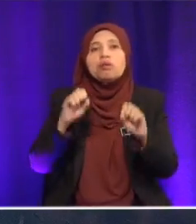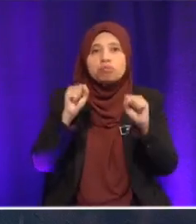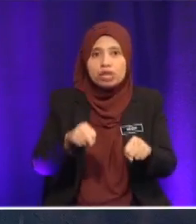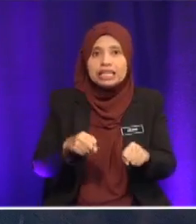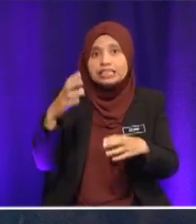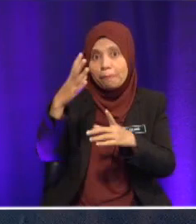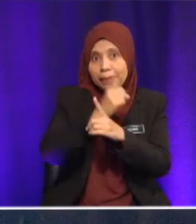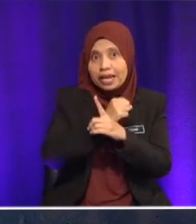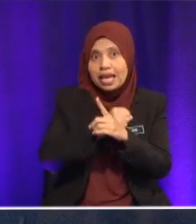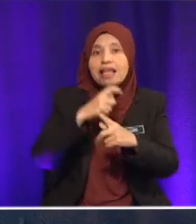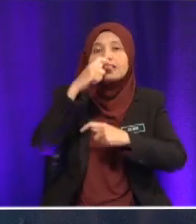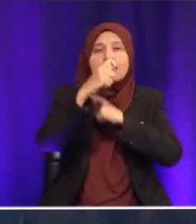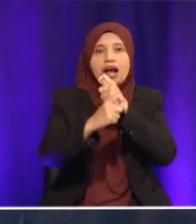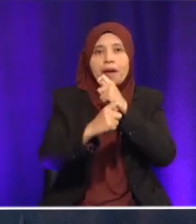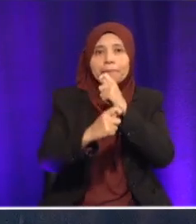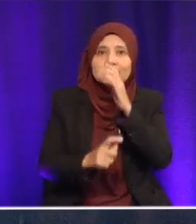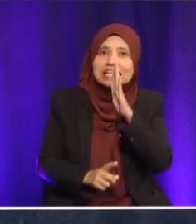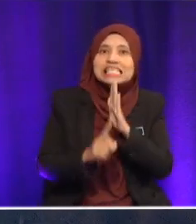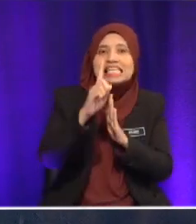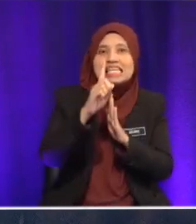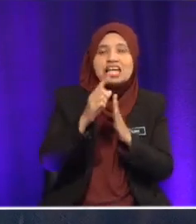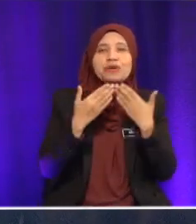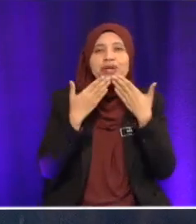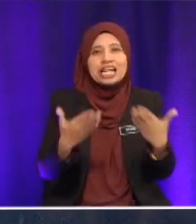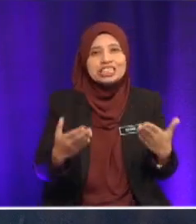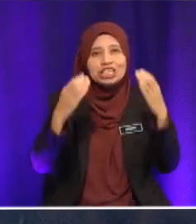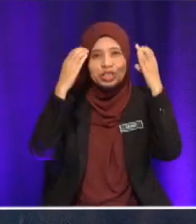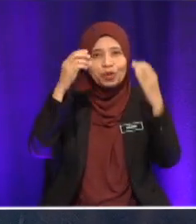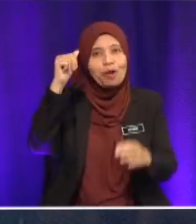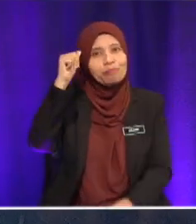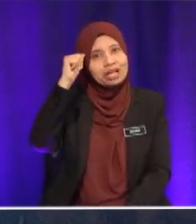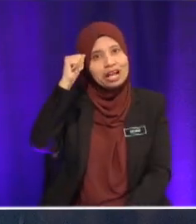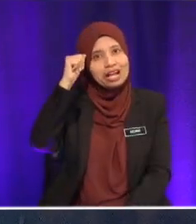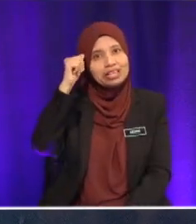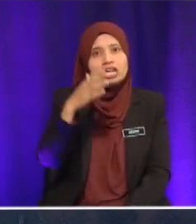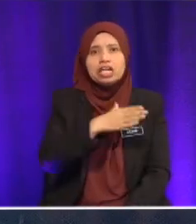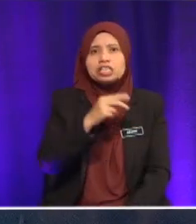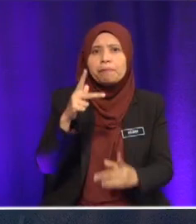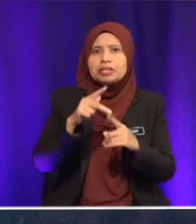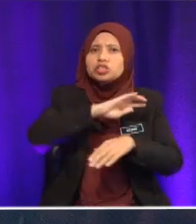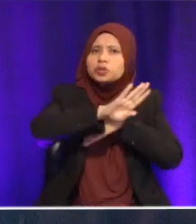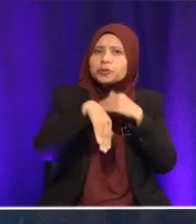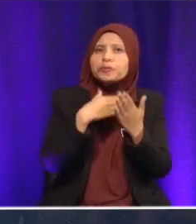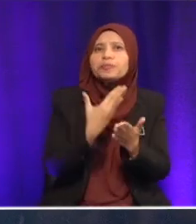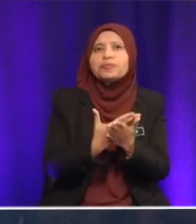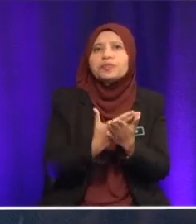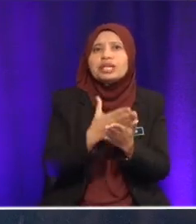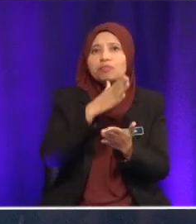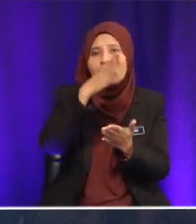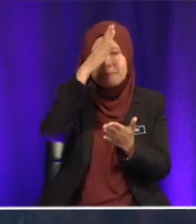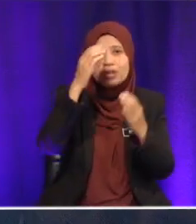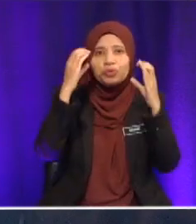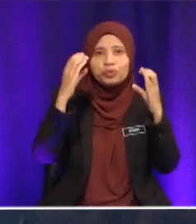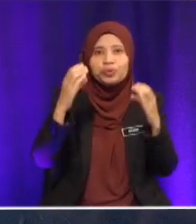maksimal sekali lagi terima kasih pada hari ini dan kepada anda yang menonton teruskan menonton di Net TV